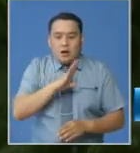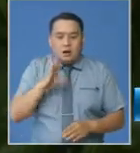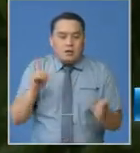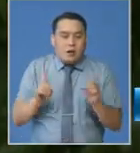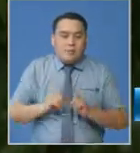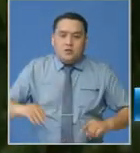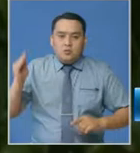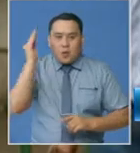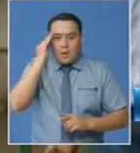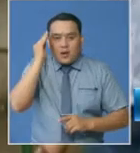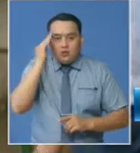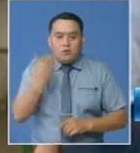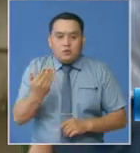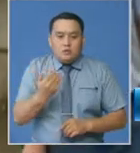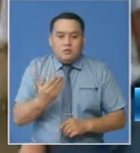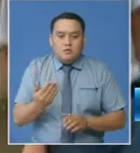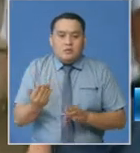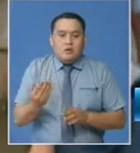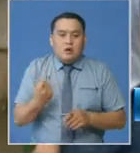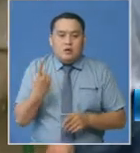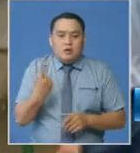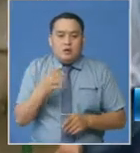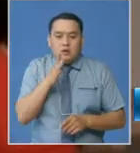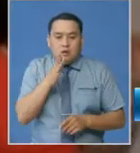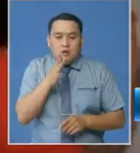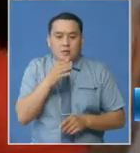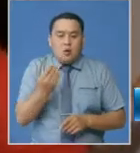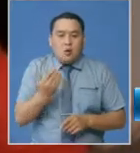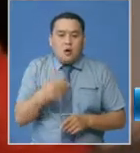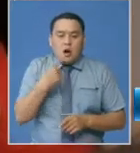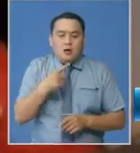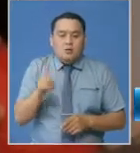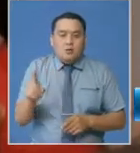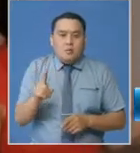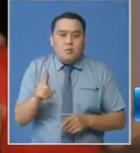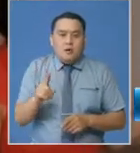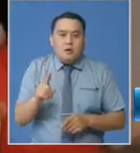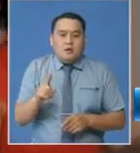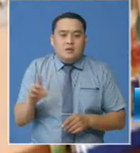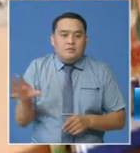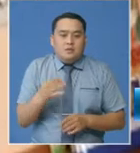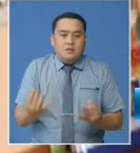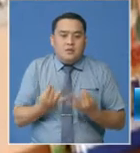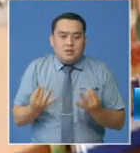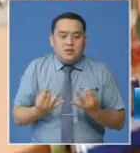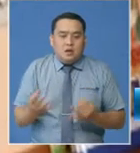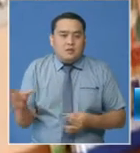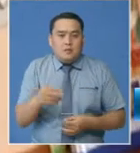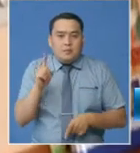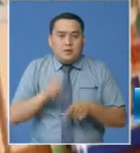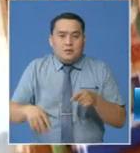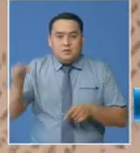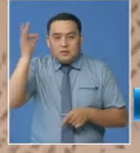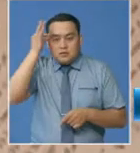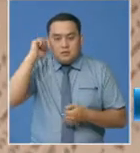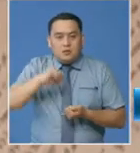необычные способности своего сына заметили с полугодовалого возраста. Говорят, что малыш живо всем интересовался и быстро все